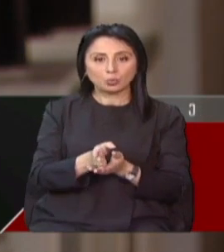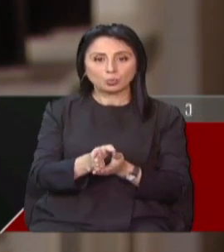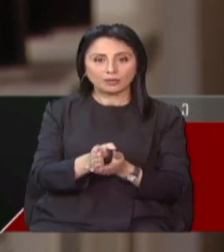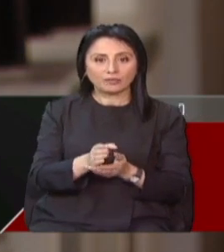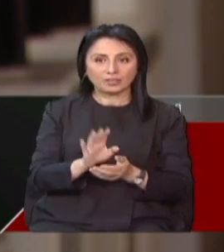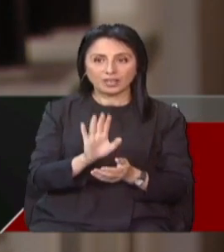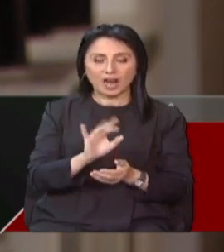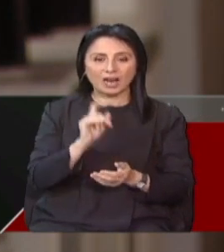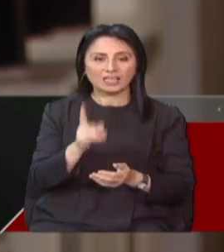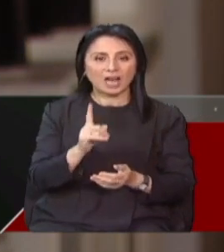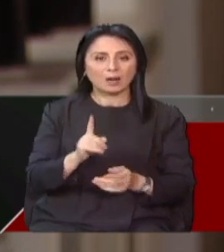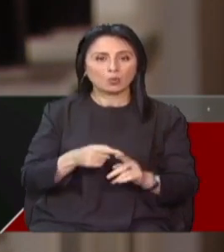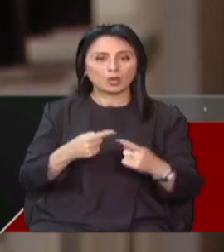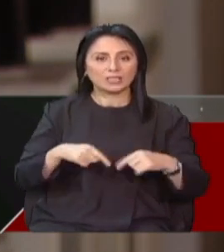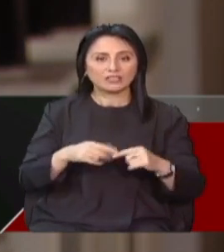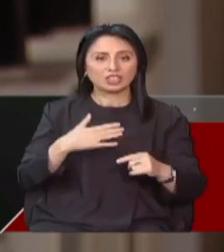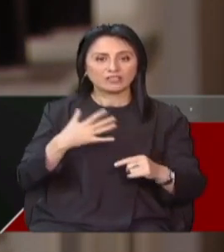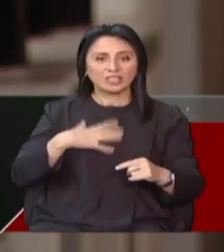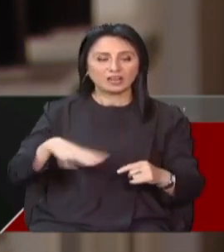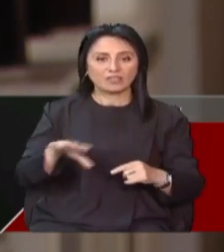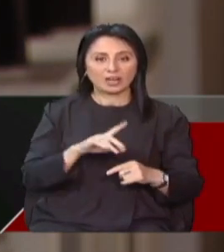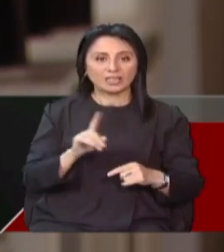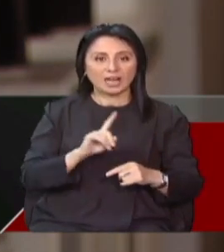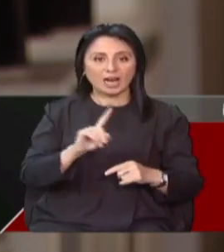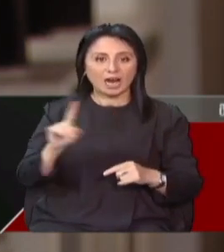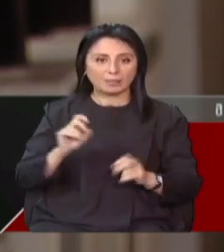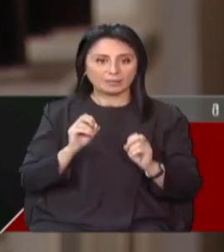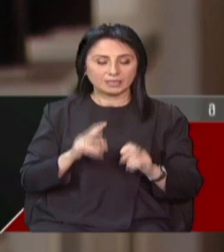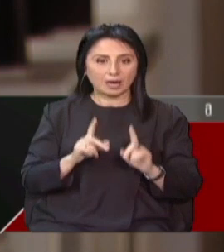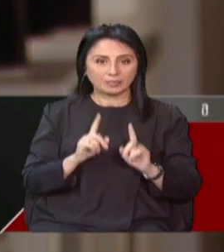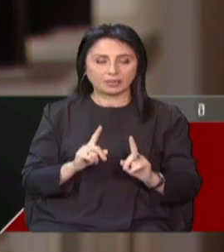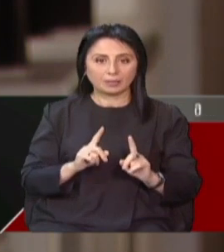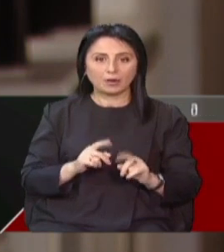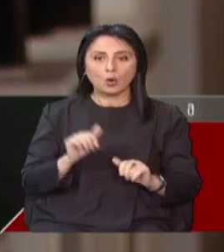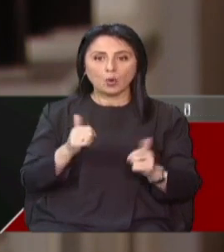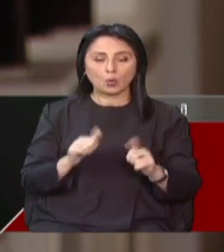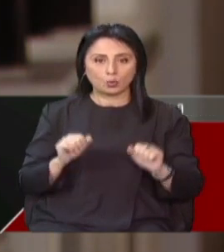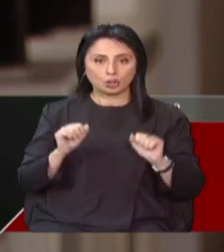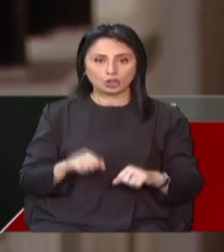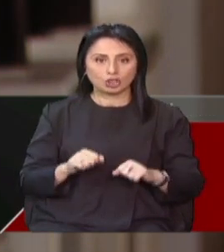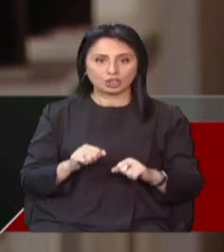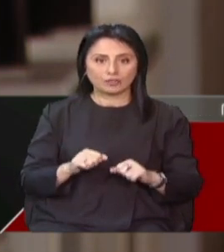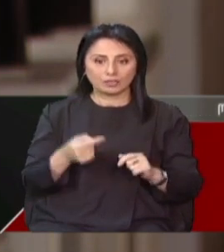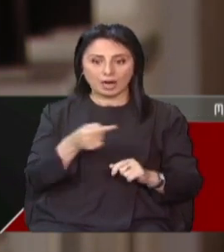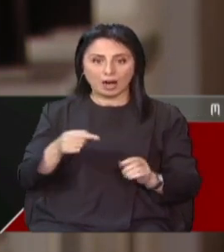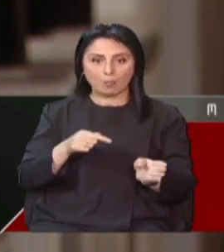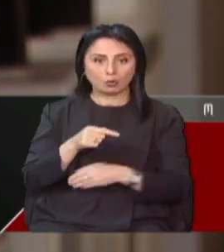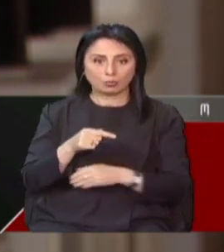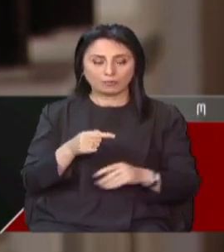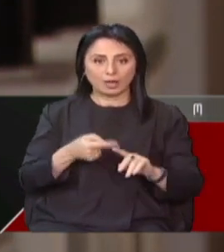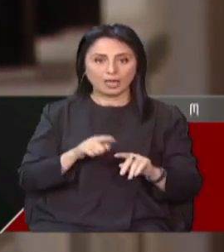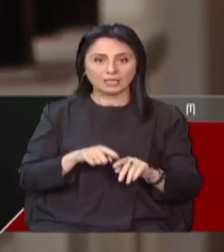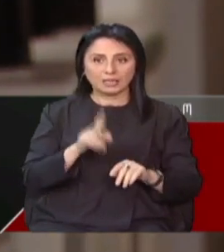არ დაემოქროს საზოგადოებას ჩვენ ქვეყანას რაიმე საფრთხე. როგორ შეიძლება გამოტოვო აი